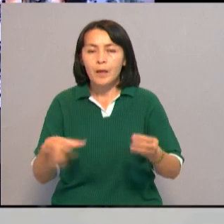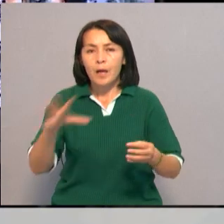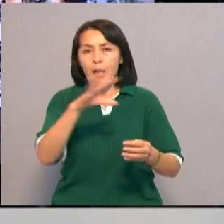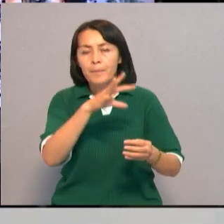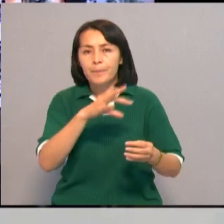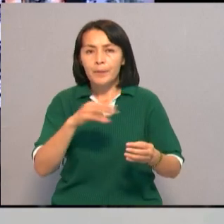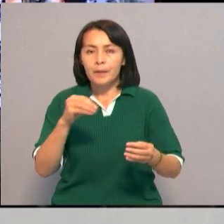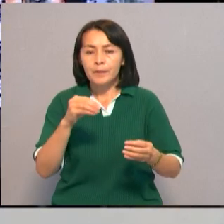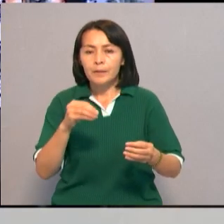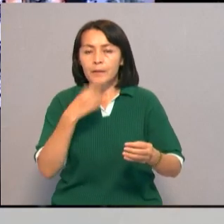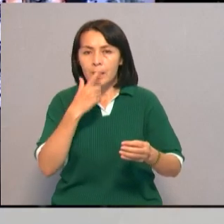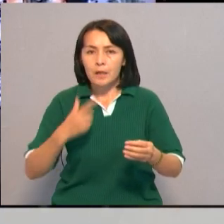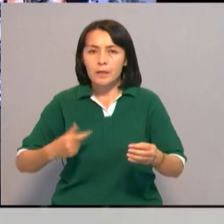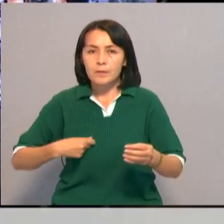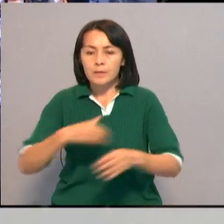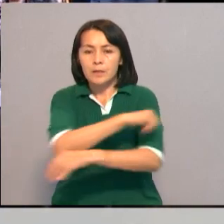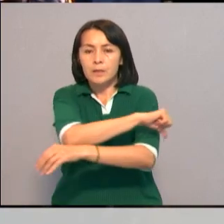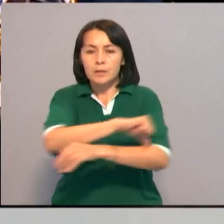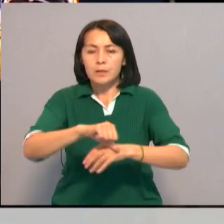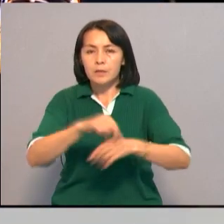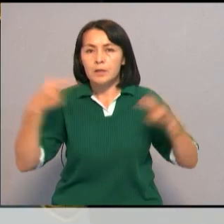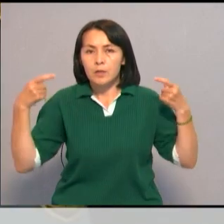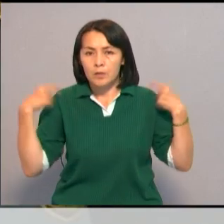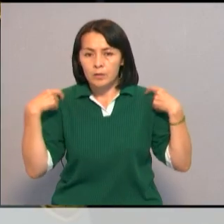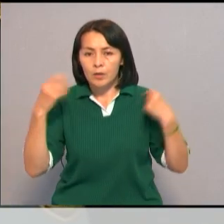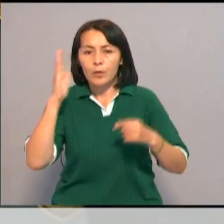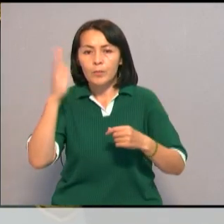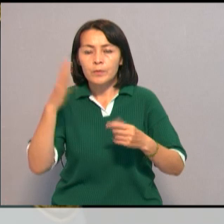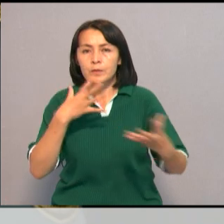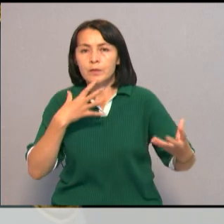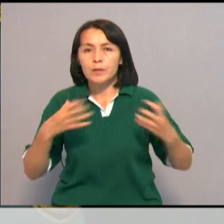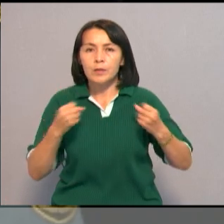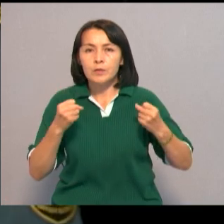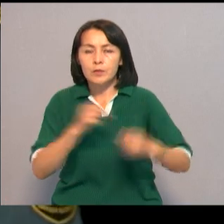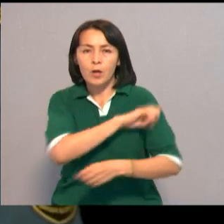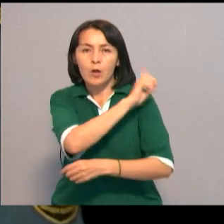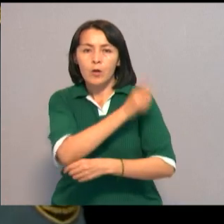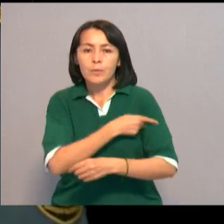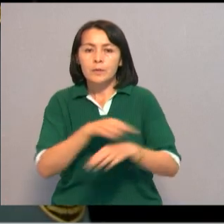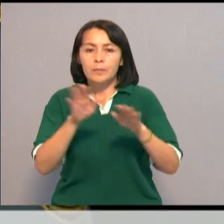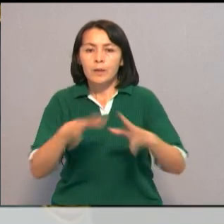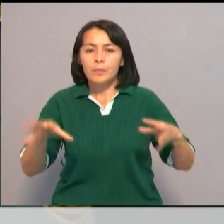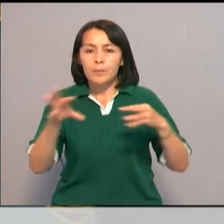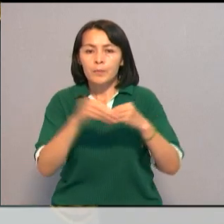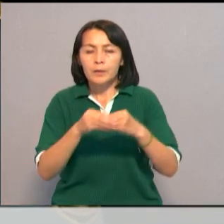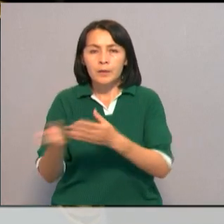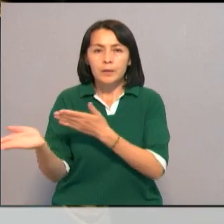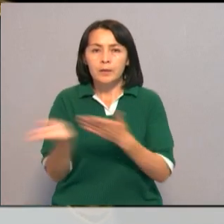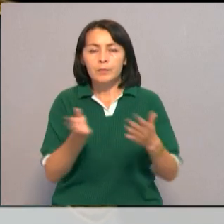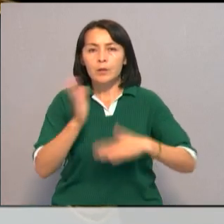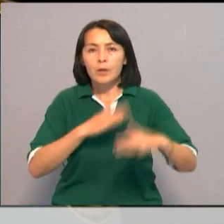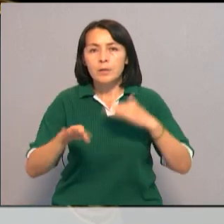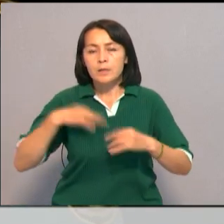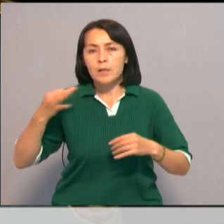Барлық шекарашыларға осындай шендер жұғысты болсын. Дендері сау болсын, балашаға мен келіп отырып қуаныштымын.